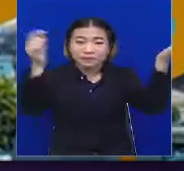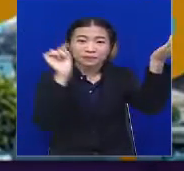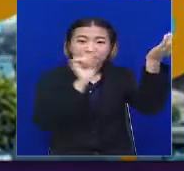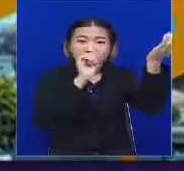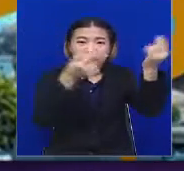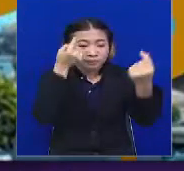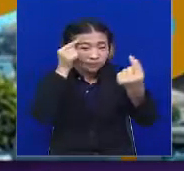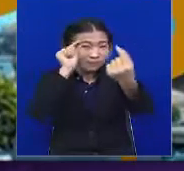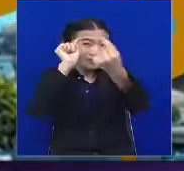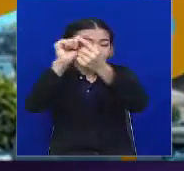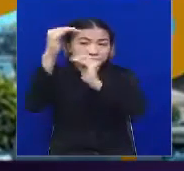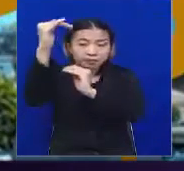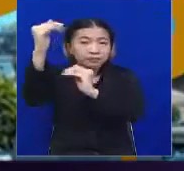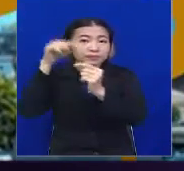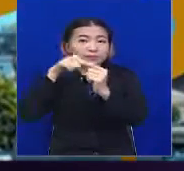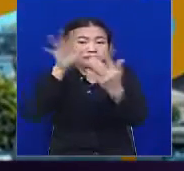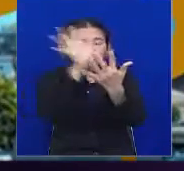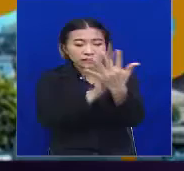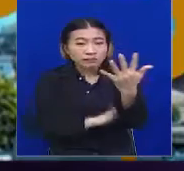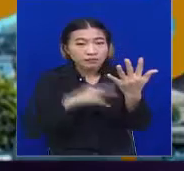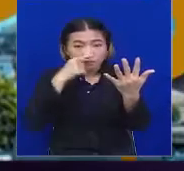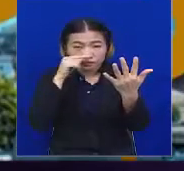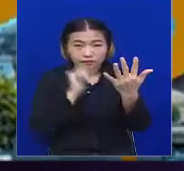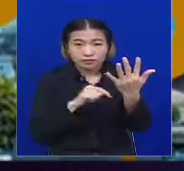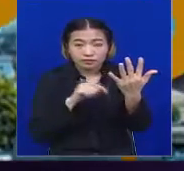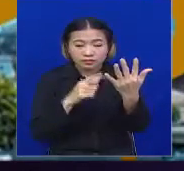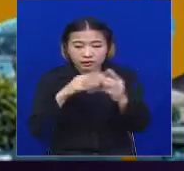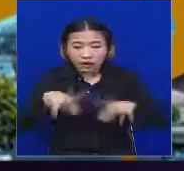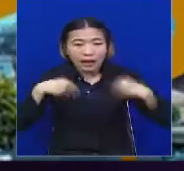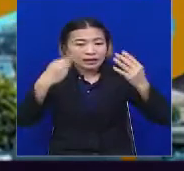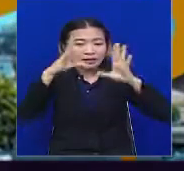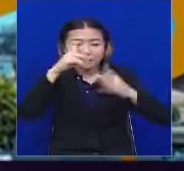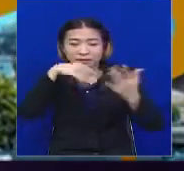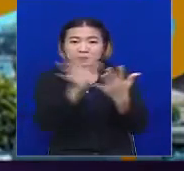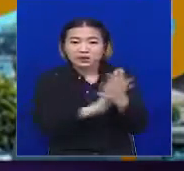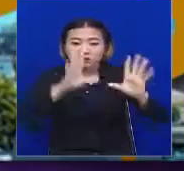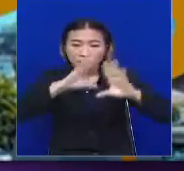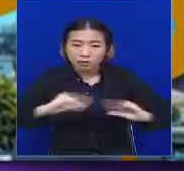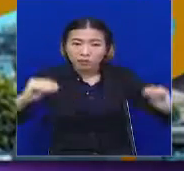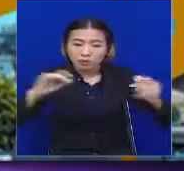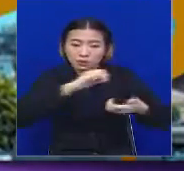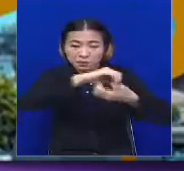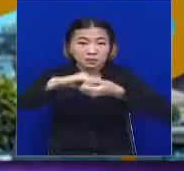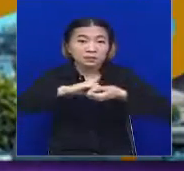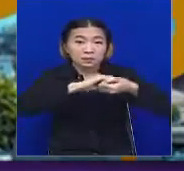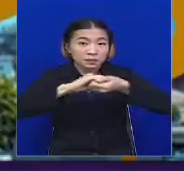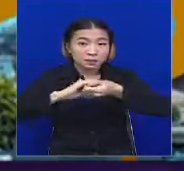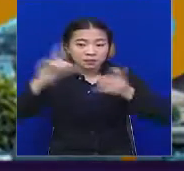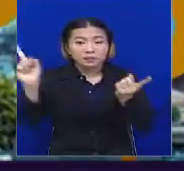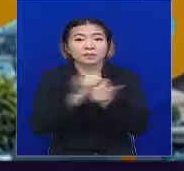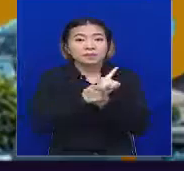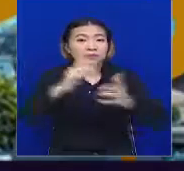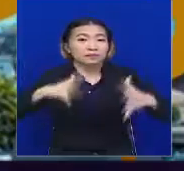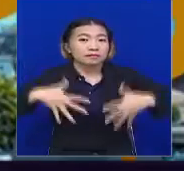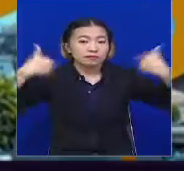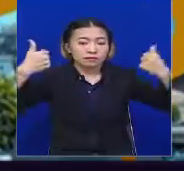าหมายการปฏิรูปประเทศไว้ให้ประเทศชาติมีความสงบเรียบร้อยสามัคคีปรองดองสังคมสงบสุขมี